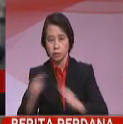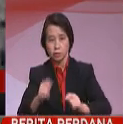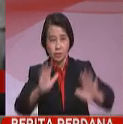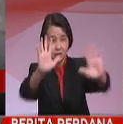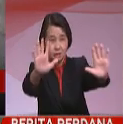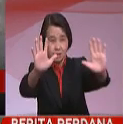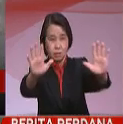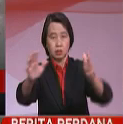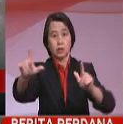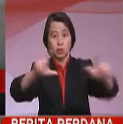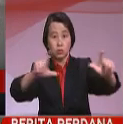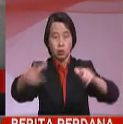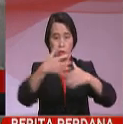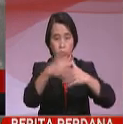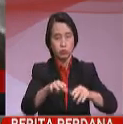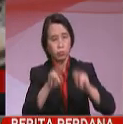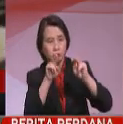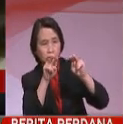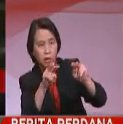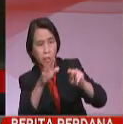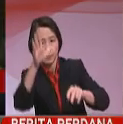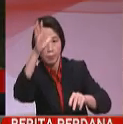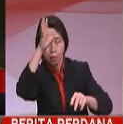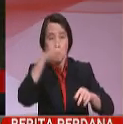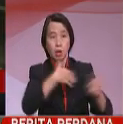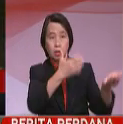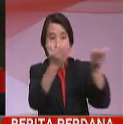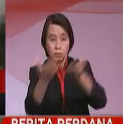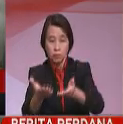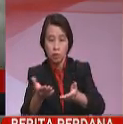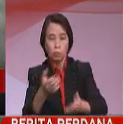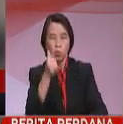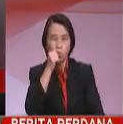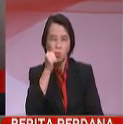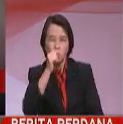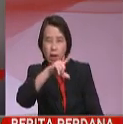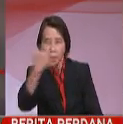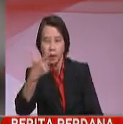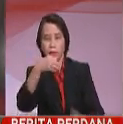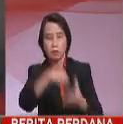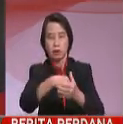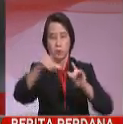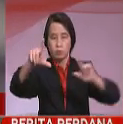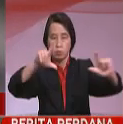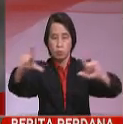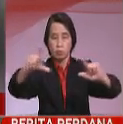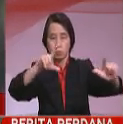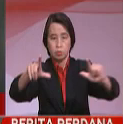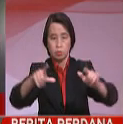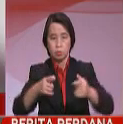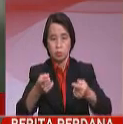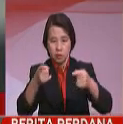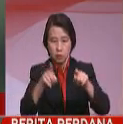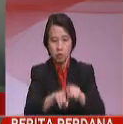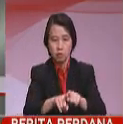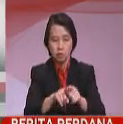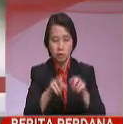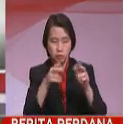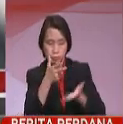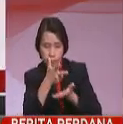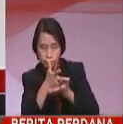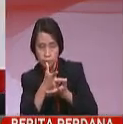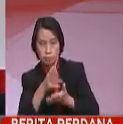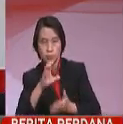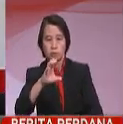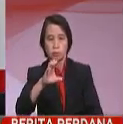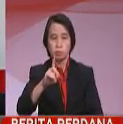menahan kenderaan tersebut selepas mengesyaki bapanya membawa skandal dalam lori berkenaan. Kejadian tersebut turut dirakam